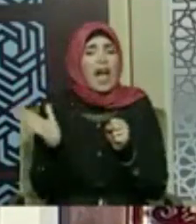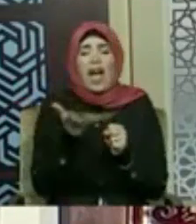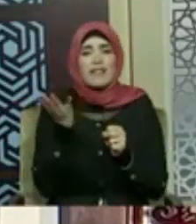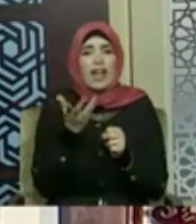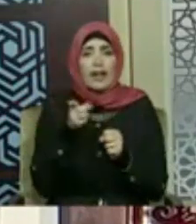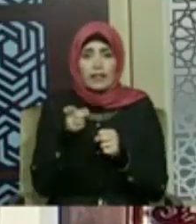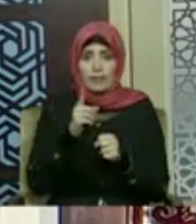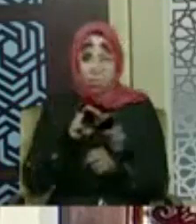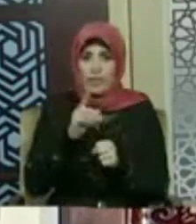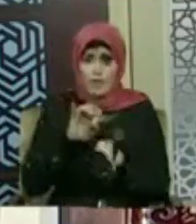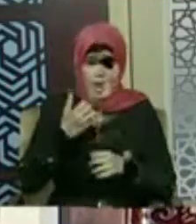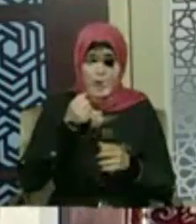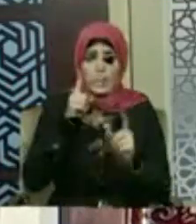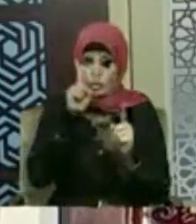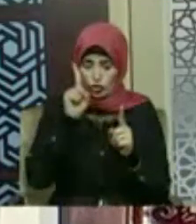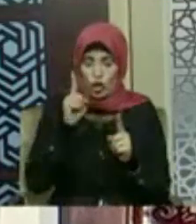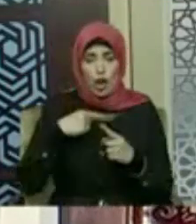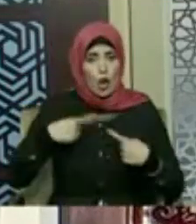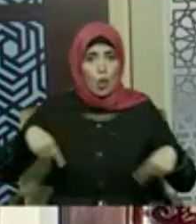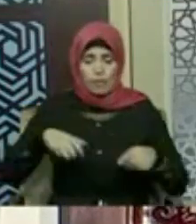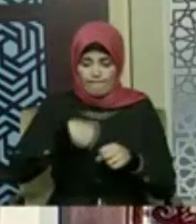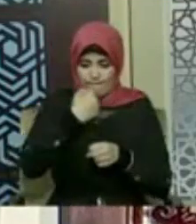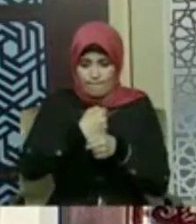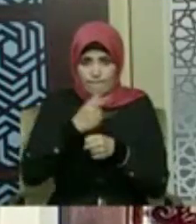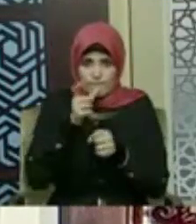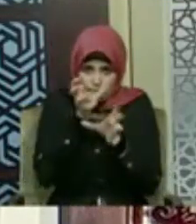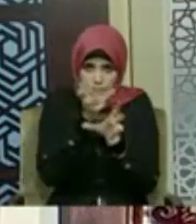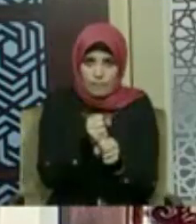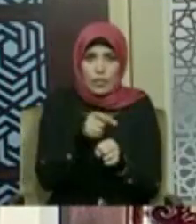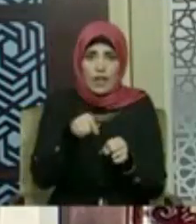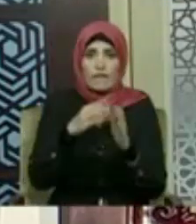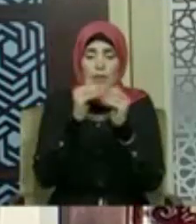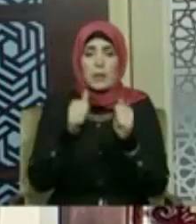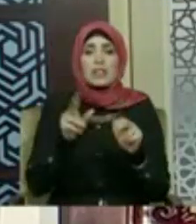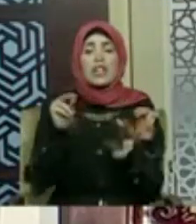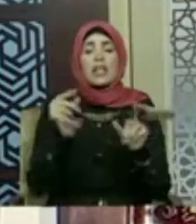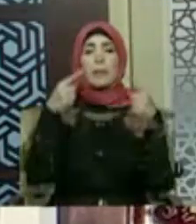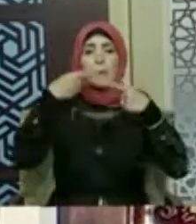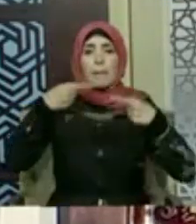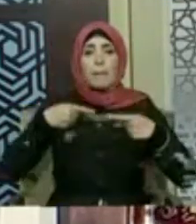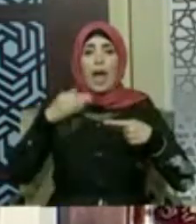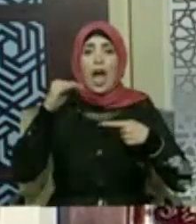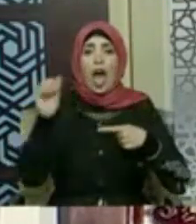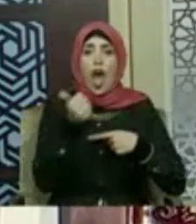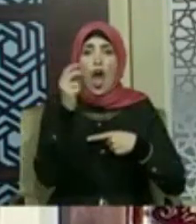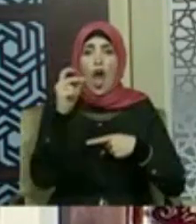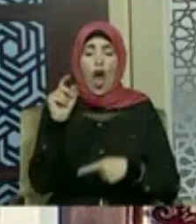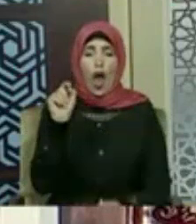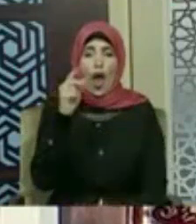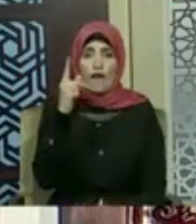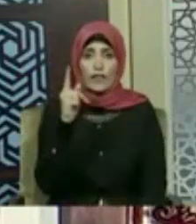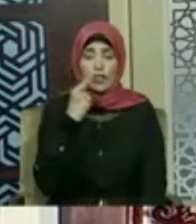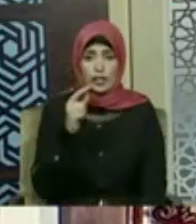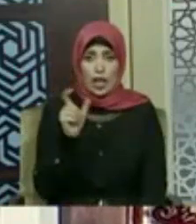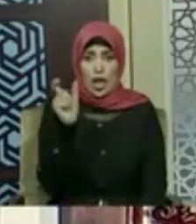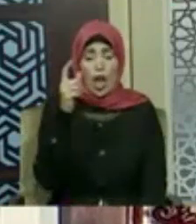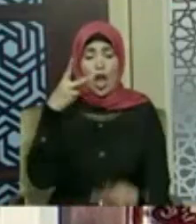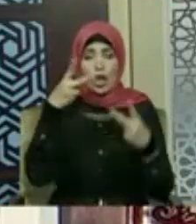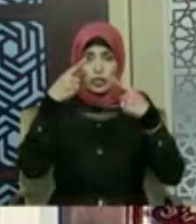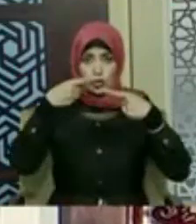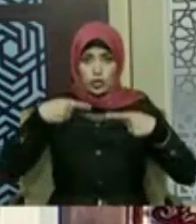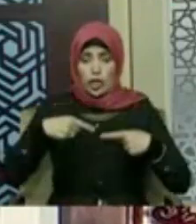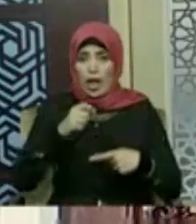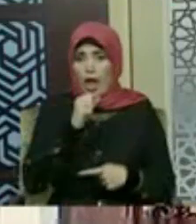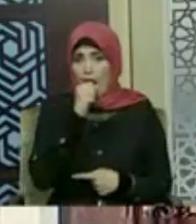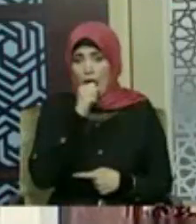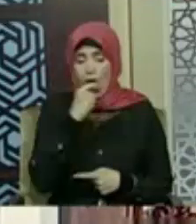كان. وعلى نحو ما قال حافظ إبراهيم شاعر النيل في